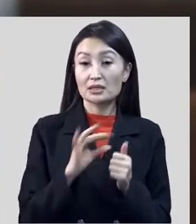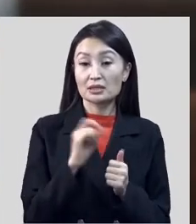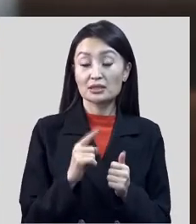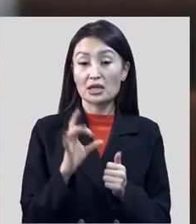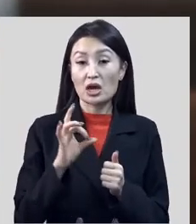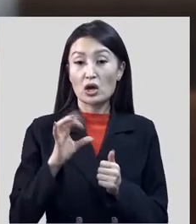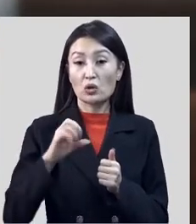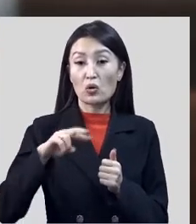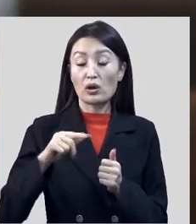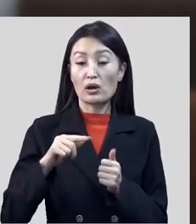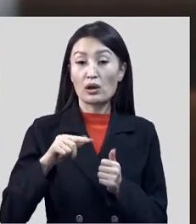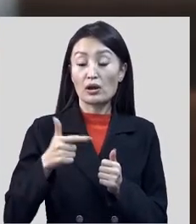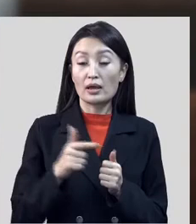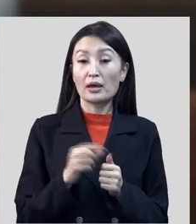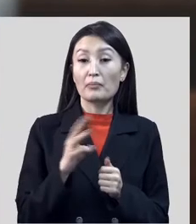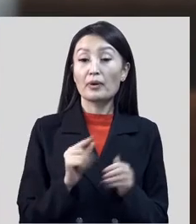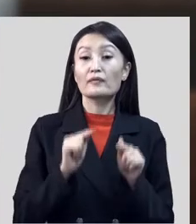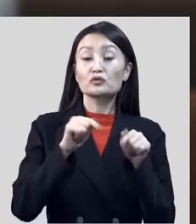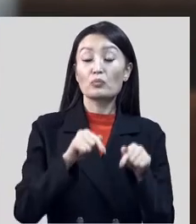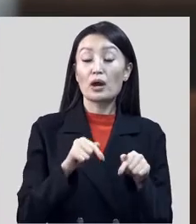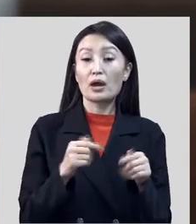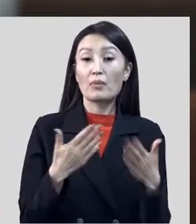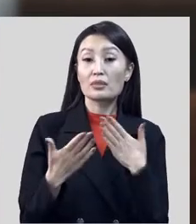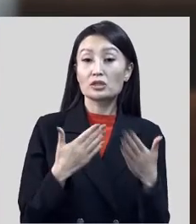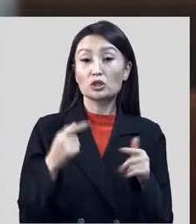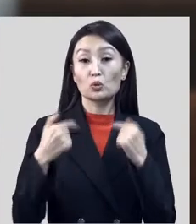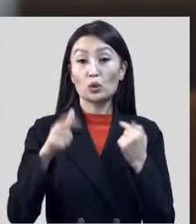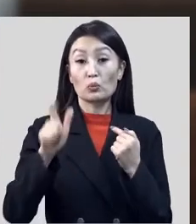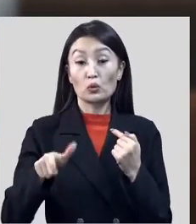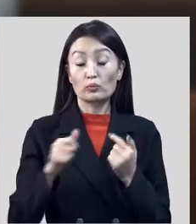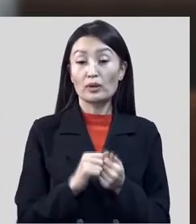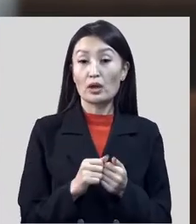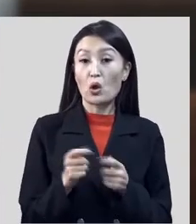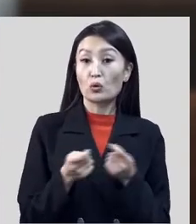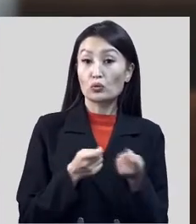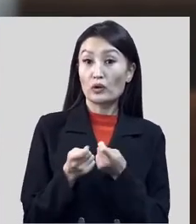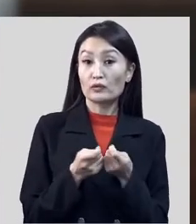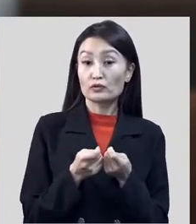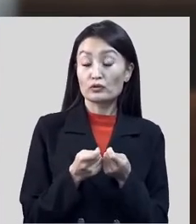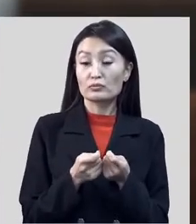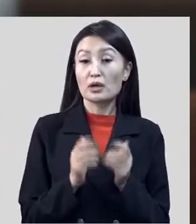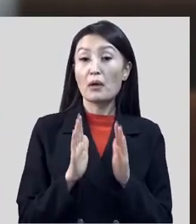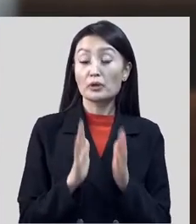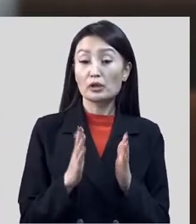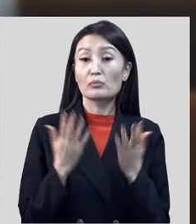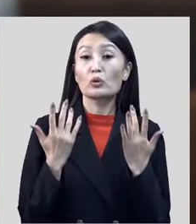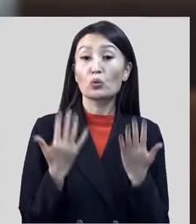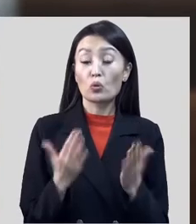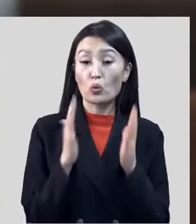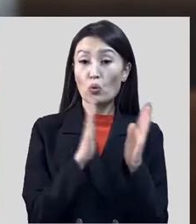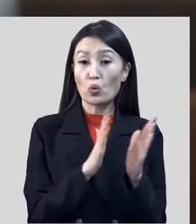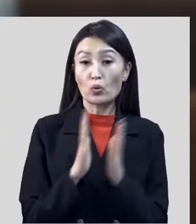мы вступаем в определенные отношения с другими людьми руководствуемся определенными нормами